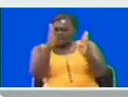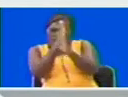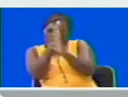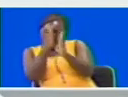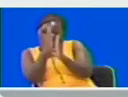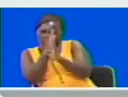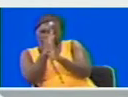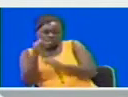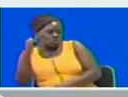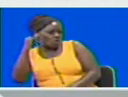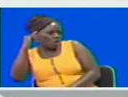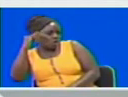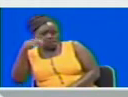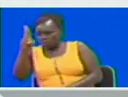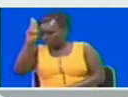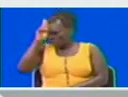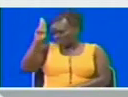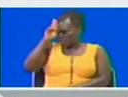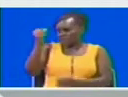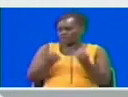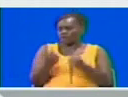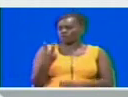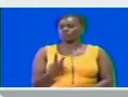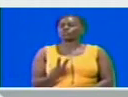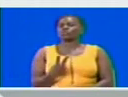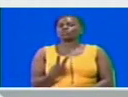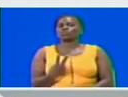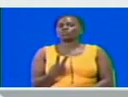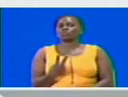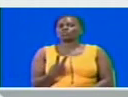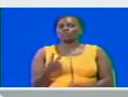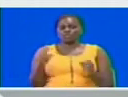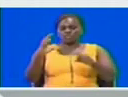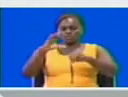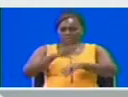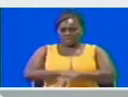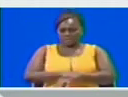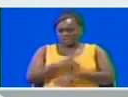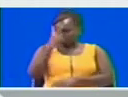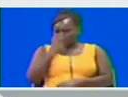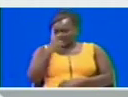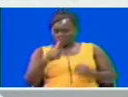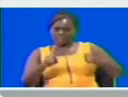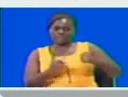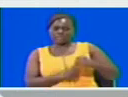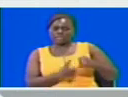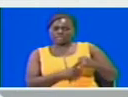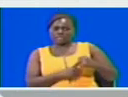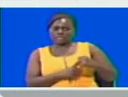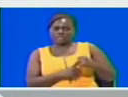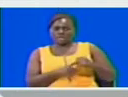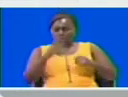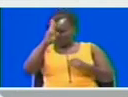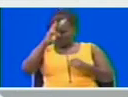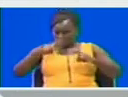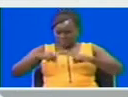na kuwapigia simu polisi. Magari mawili kati ya manne hayo yalikamatwa na washukiwa 6. Polisi wameanzisha